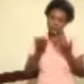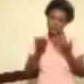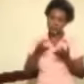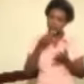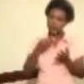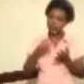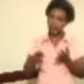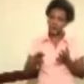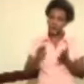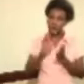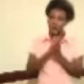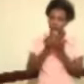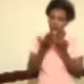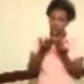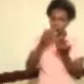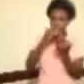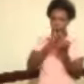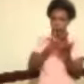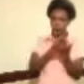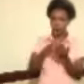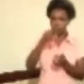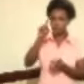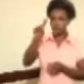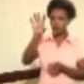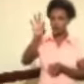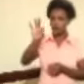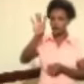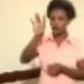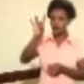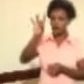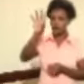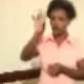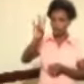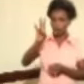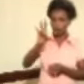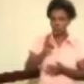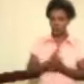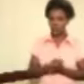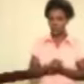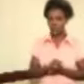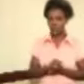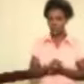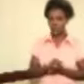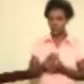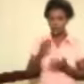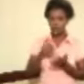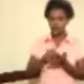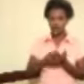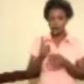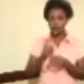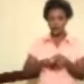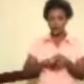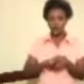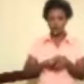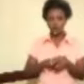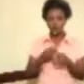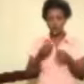écrit, Constitution 87, là, il n'a pas écrit le bien. Et je crois que, encore une fois, nous